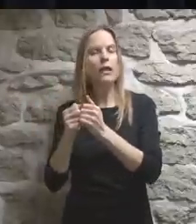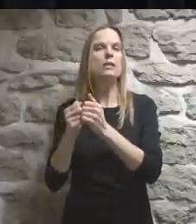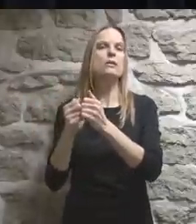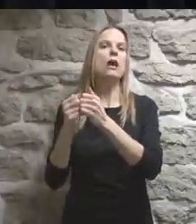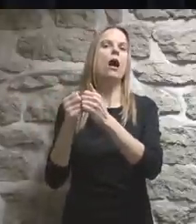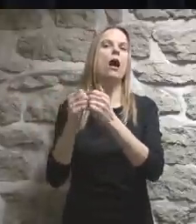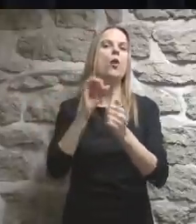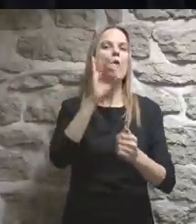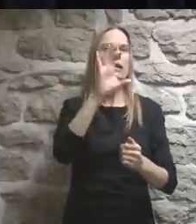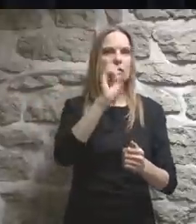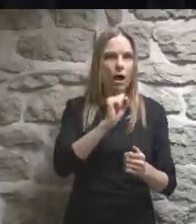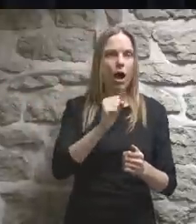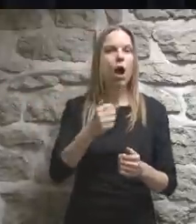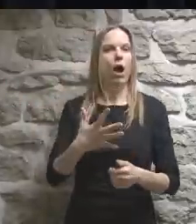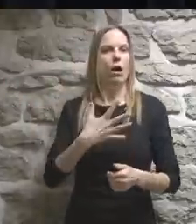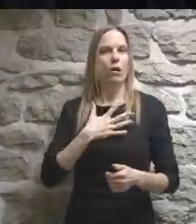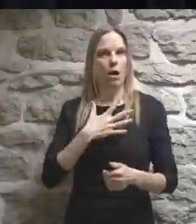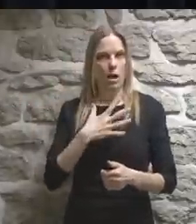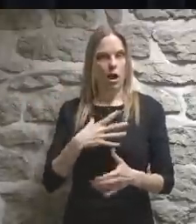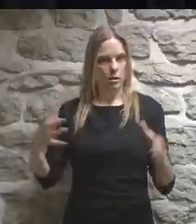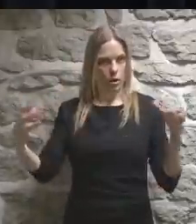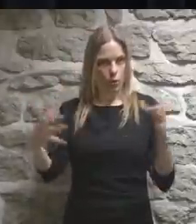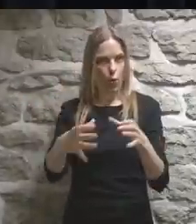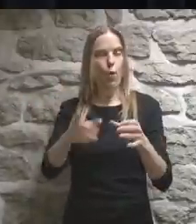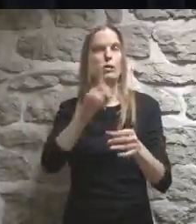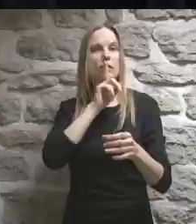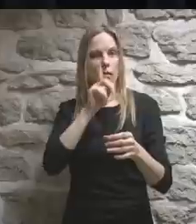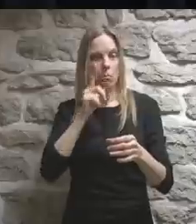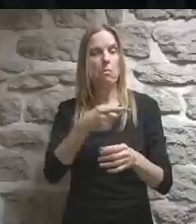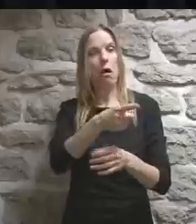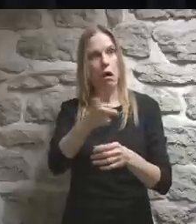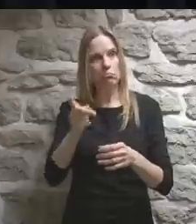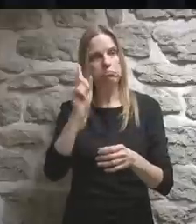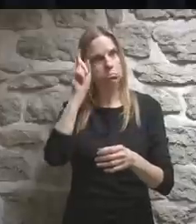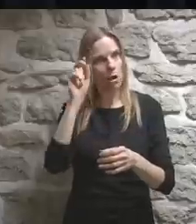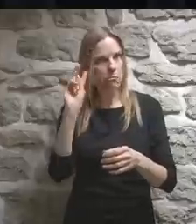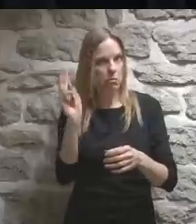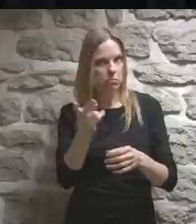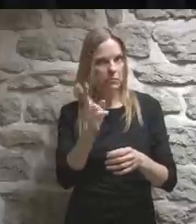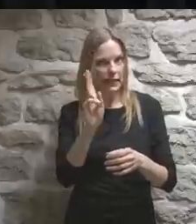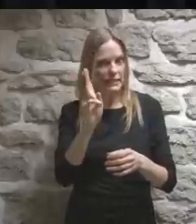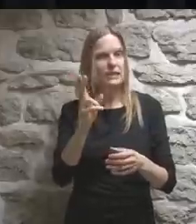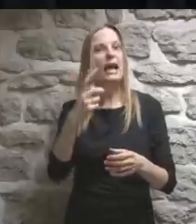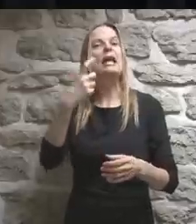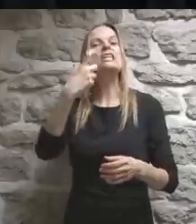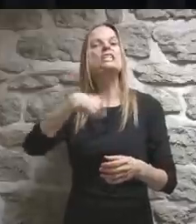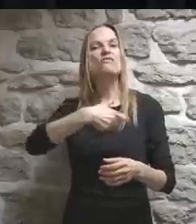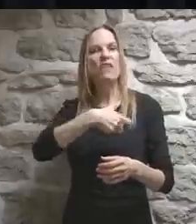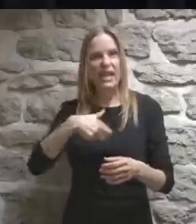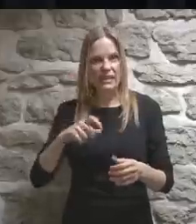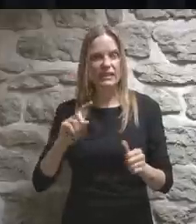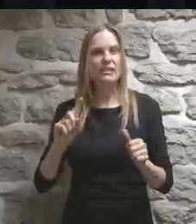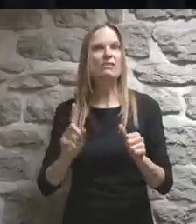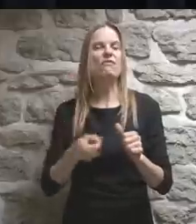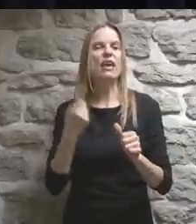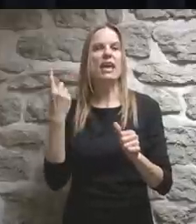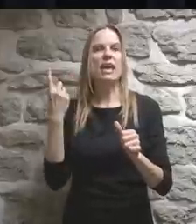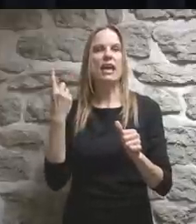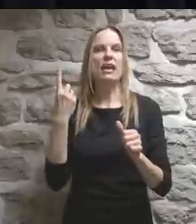Ühendriigid, Kanada. Ka siis on juttu olnud Šveitsist. Ma tean, et